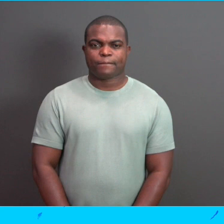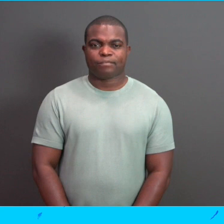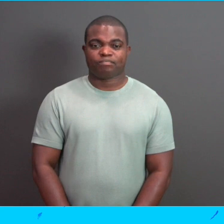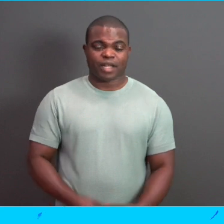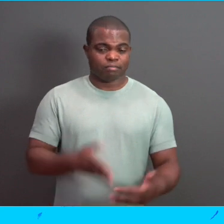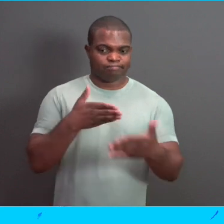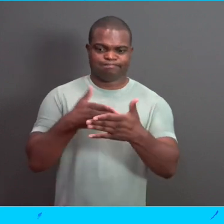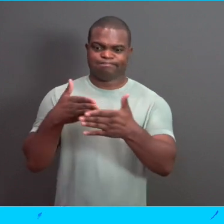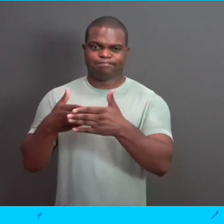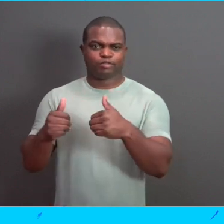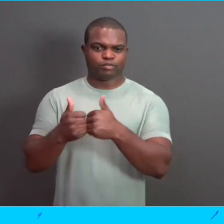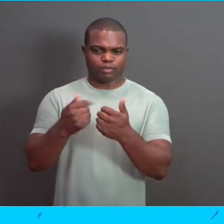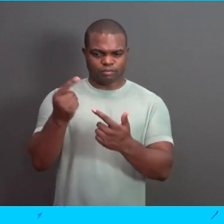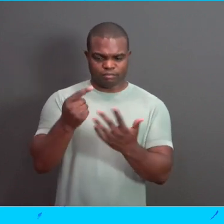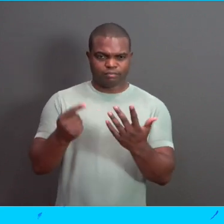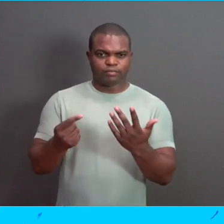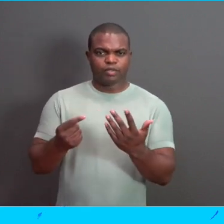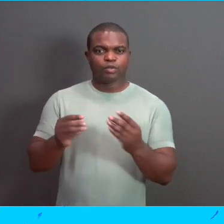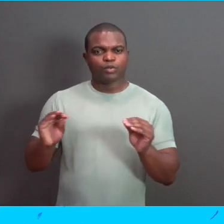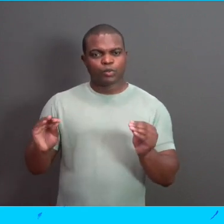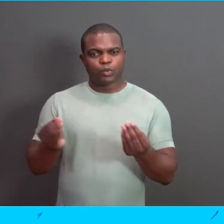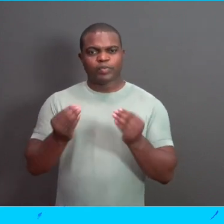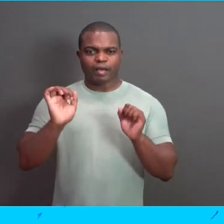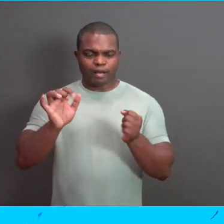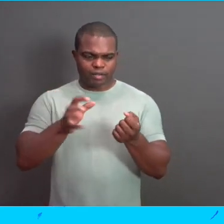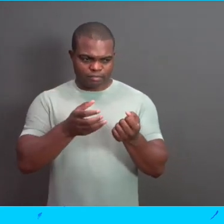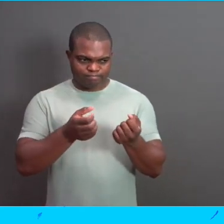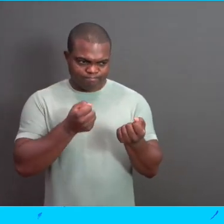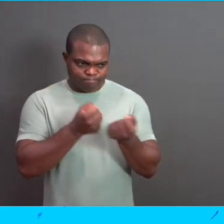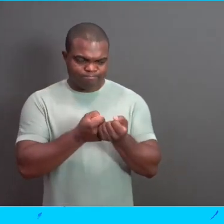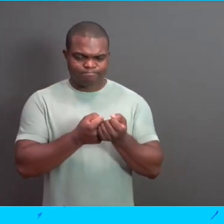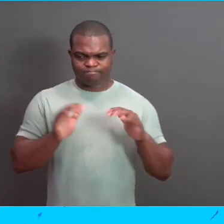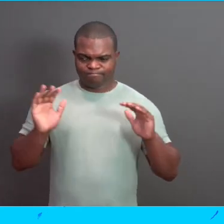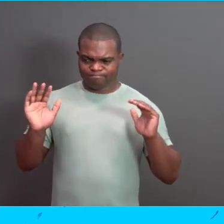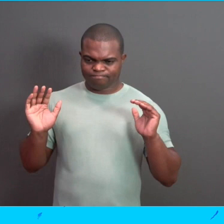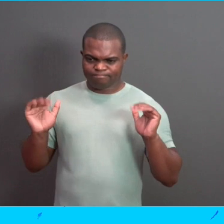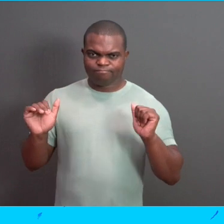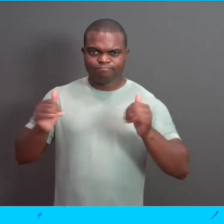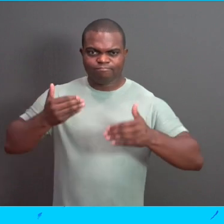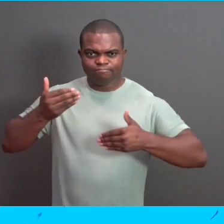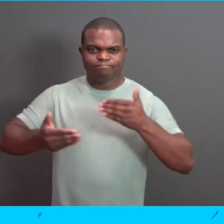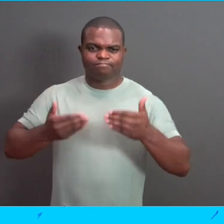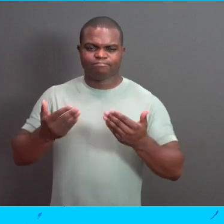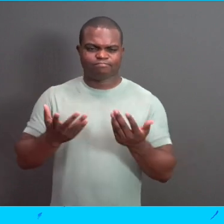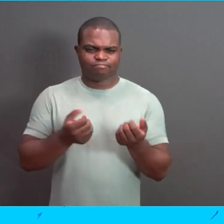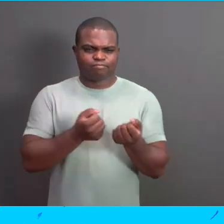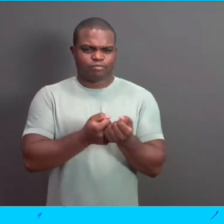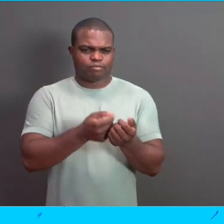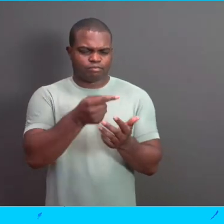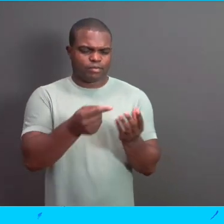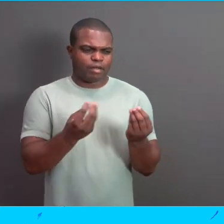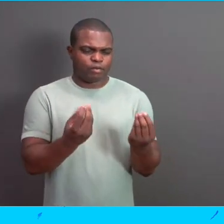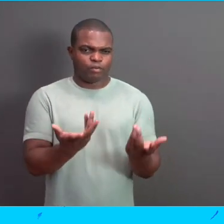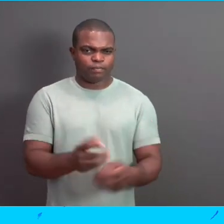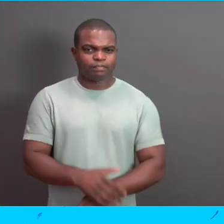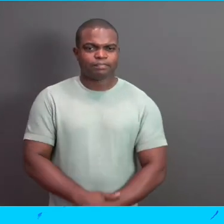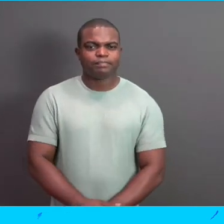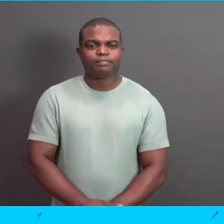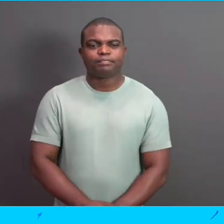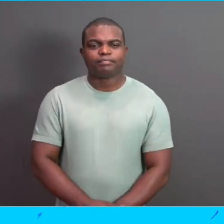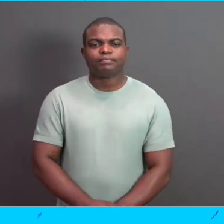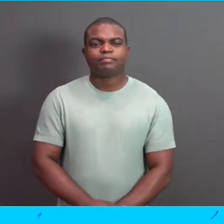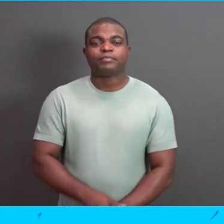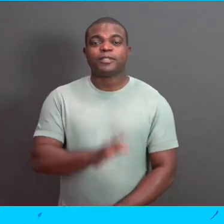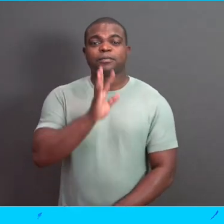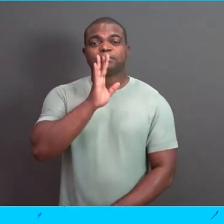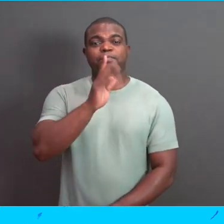Et comment les personnes peuvent se récupérer de tous ces défis, de cette crise? Il faut être